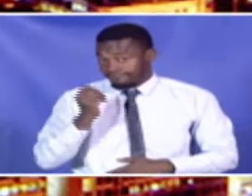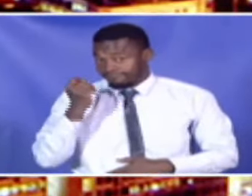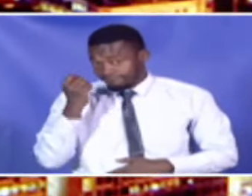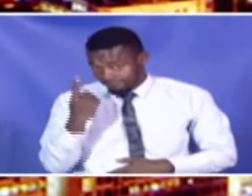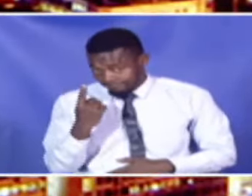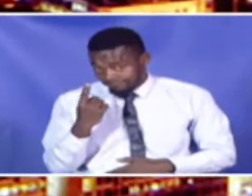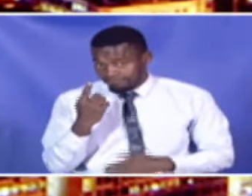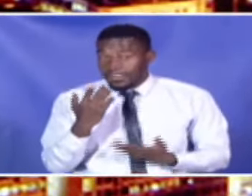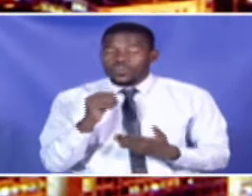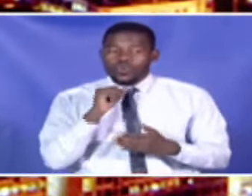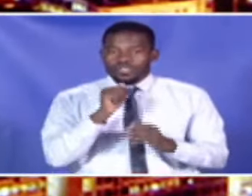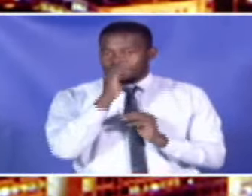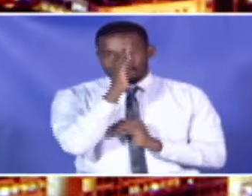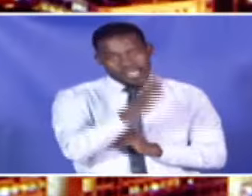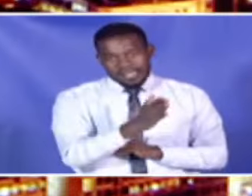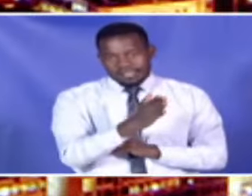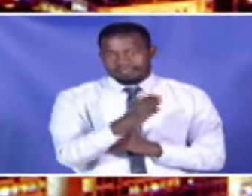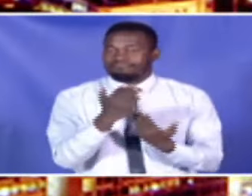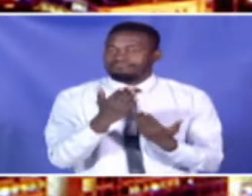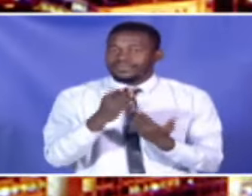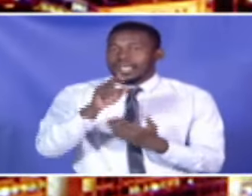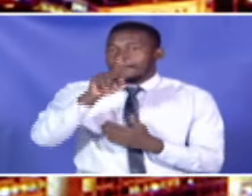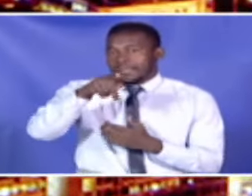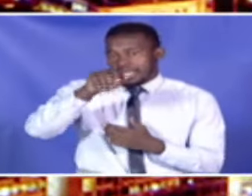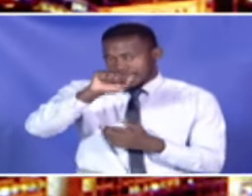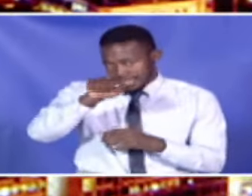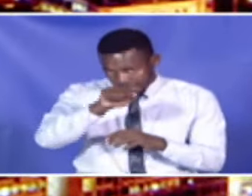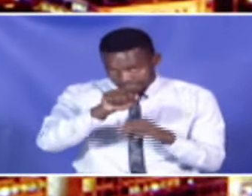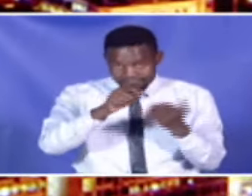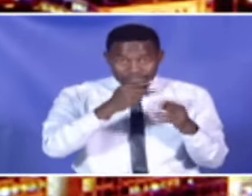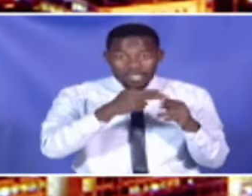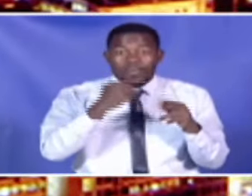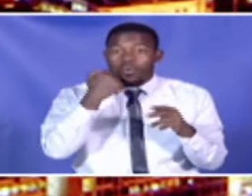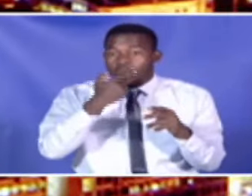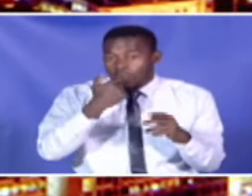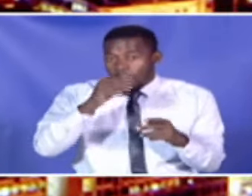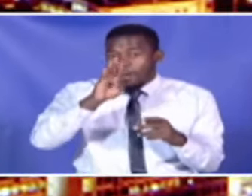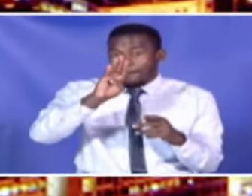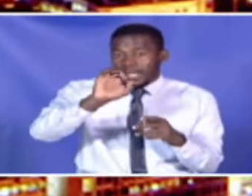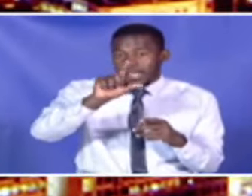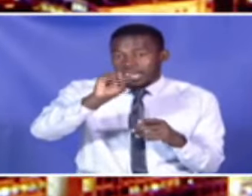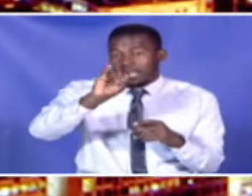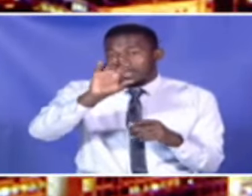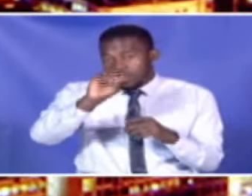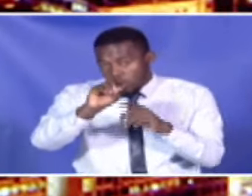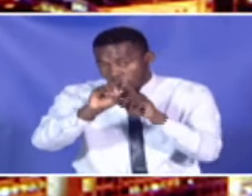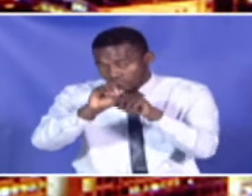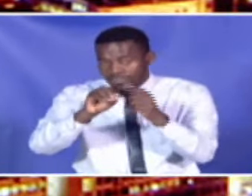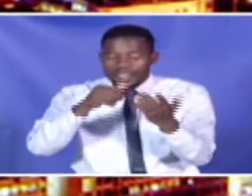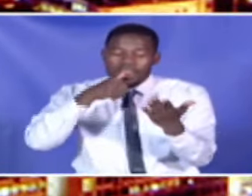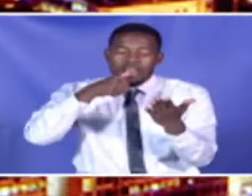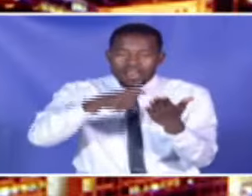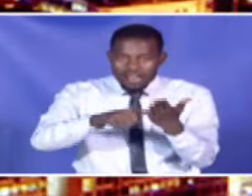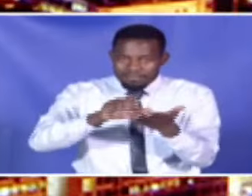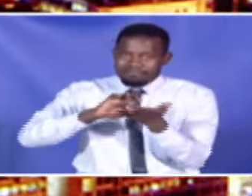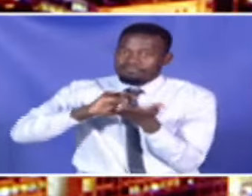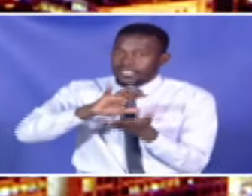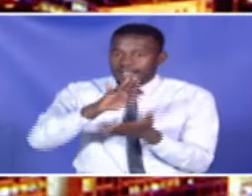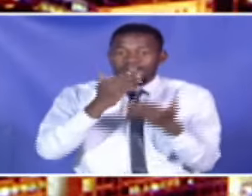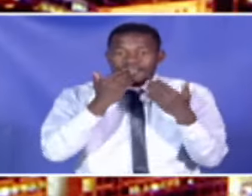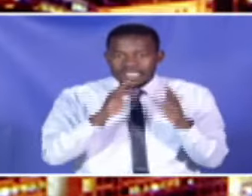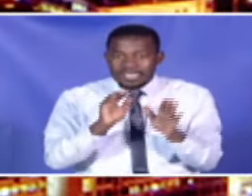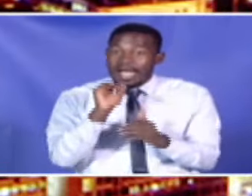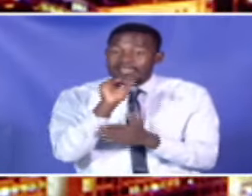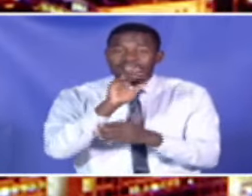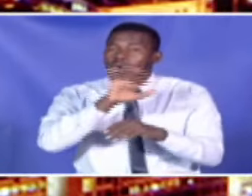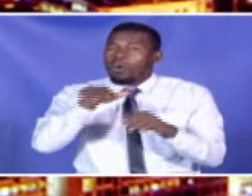Katibu katika wizara ya elimu Belio Kipsang, kwenye barua yake kwa wakurugenzi wa elimu kwa kaunti, amewataka walimu wakuu wa shule za